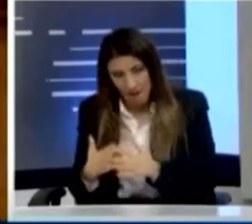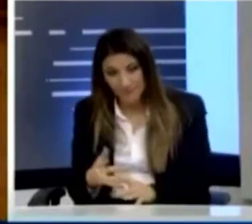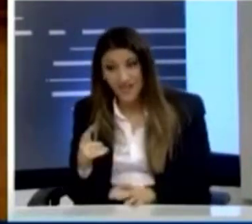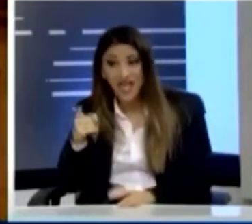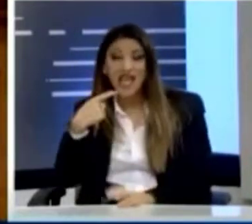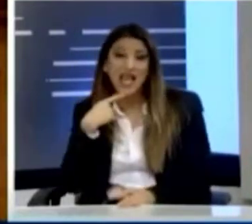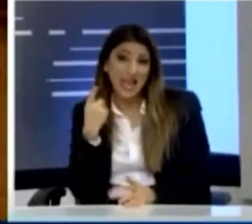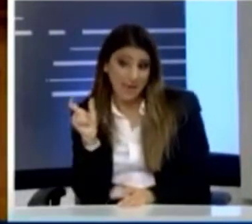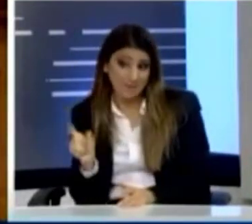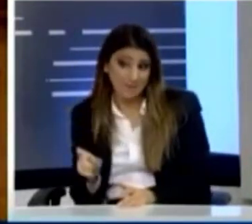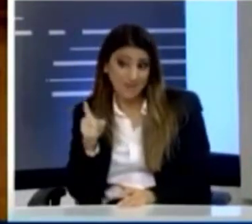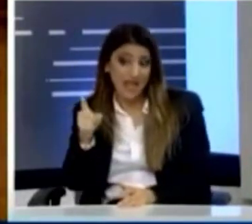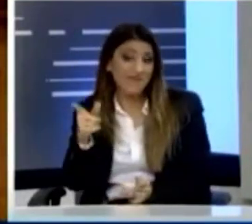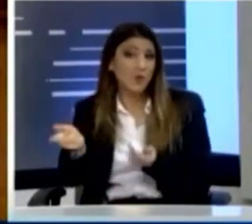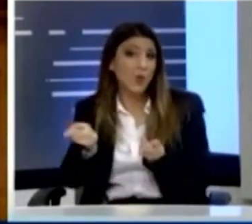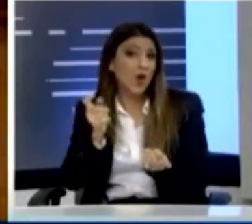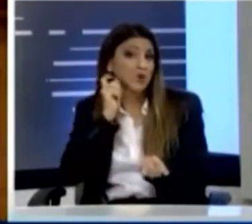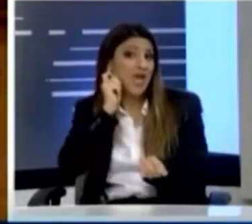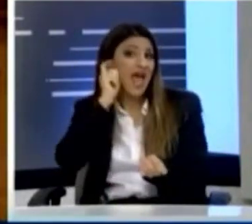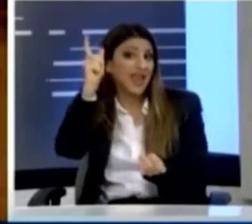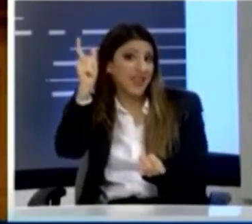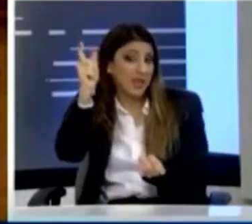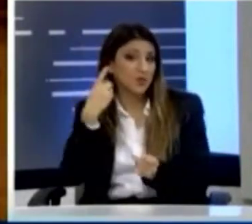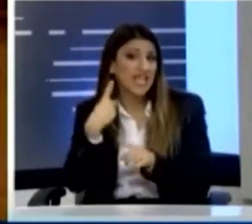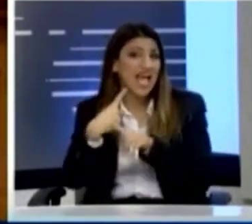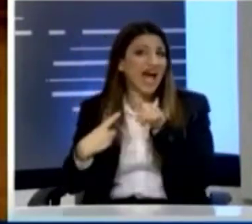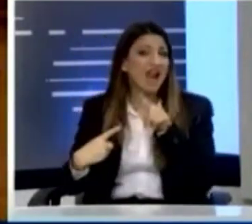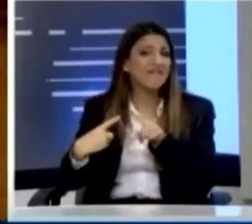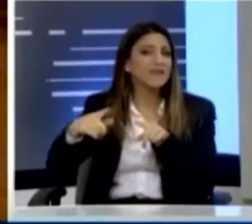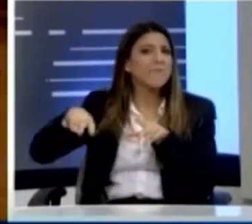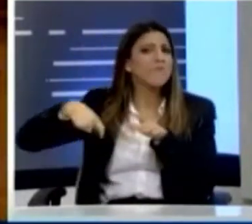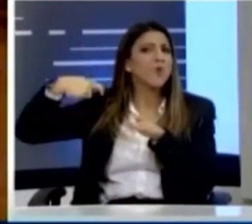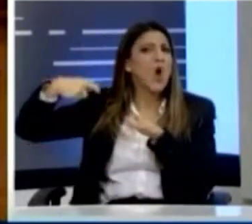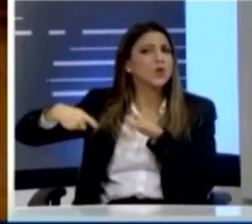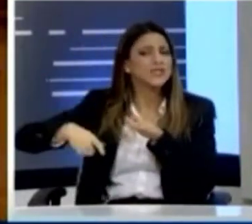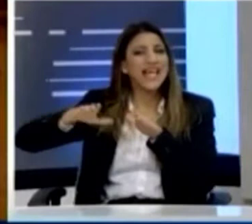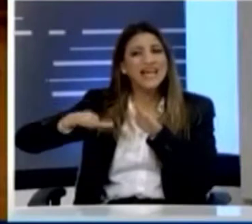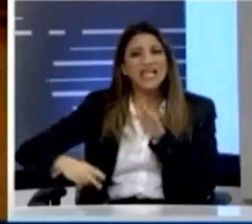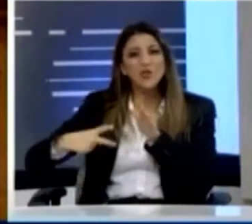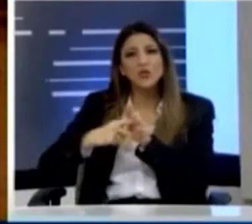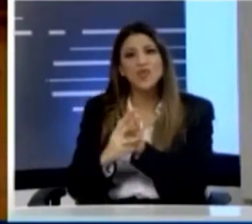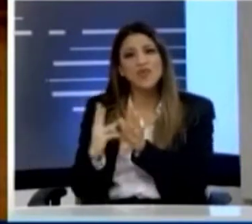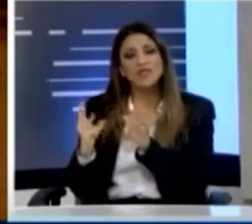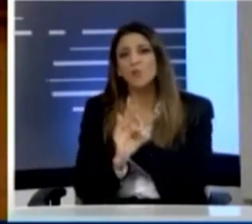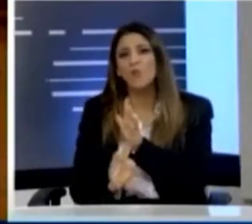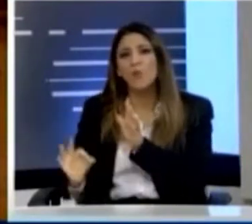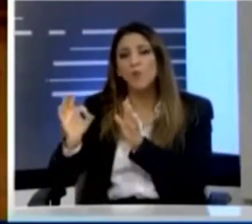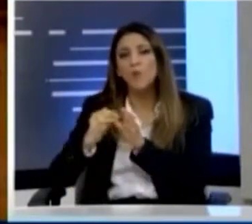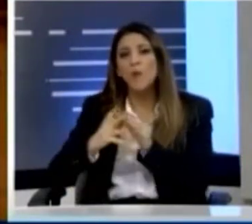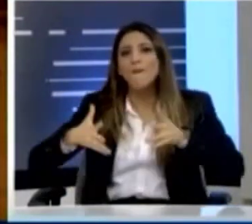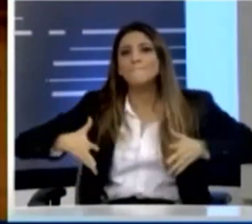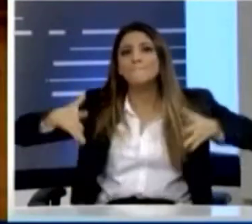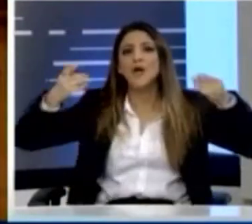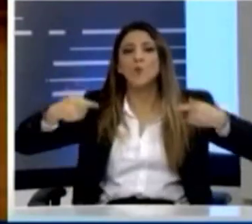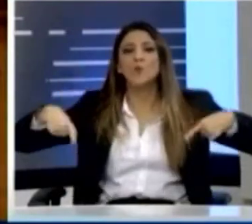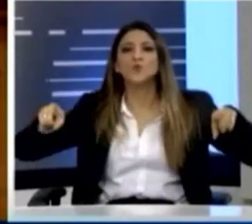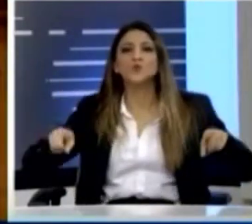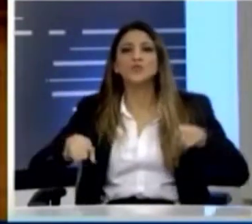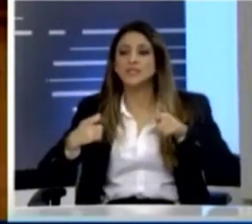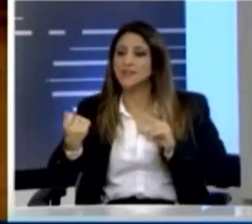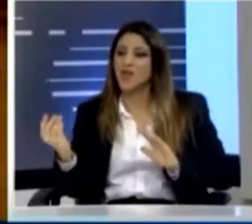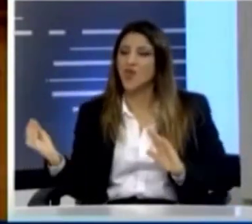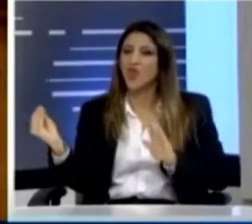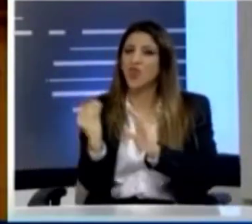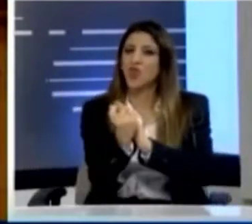εταιρεία της συζύγου μου διοργάνωσε το τελικό event του Harvard Project στα τέλη του 2013 στο Μέγαρο Μουσικής, που μέσω αυτού δήθεν